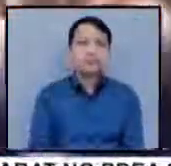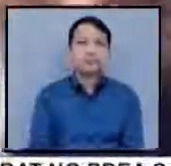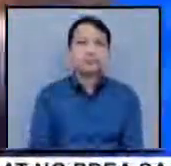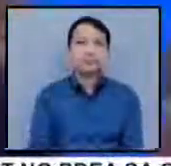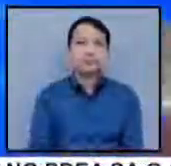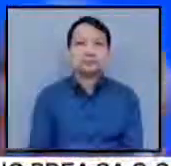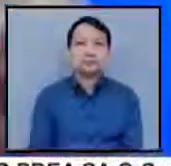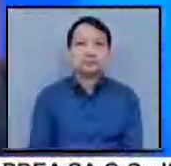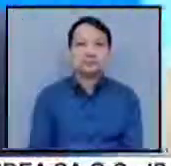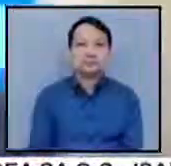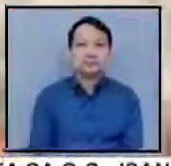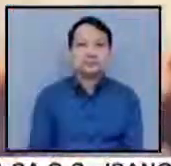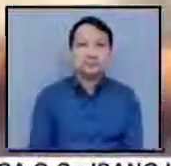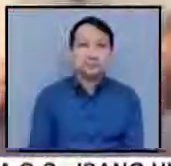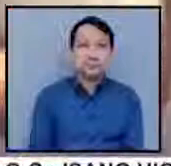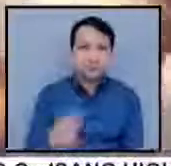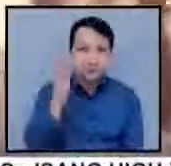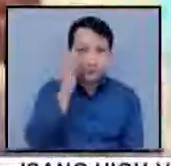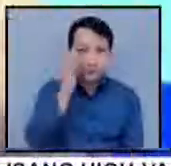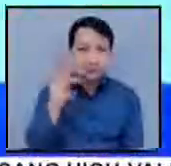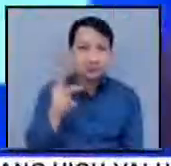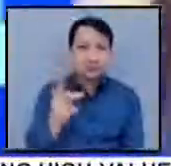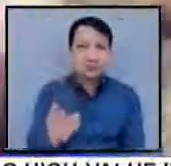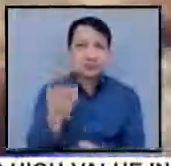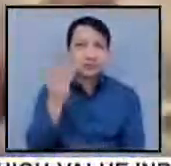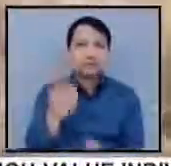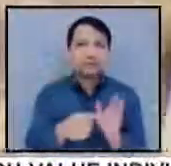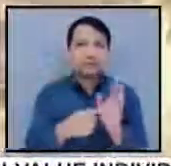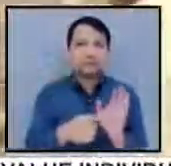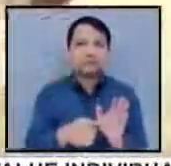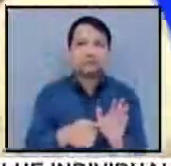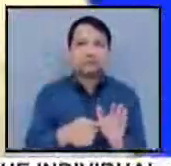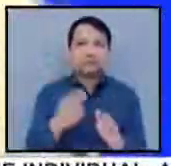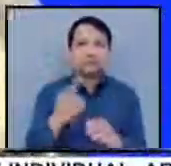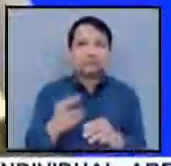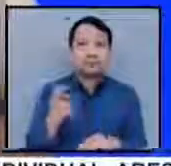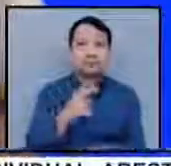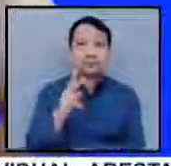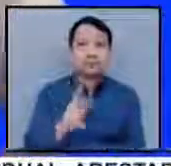Crisel Pardilla para sa morning show ng Bayan, Rise and Shine Pilipinas.